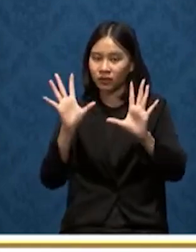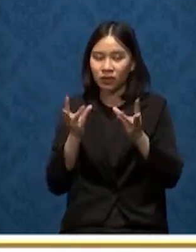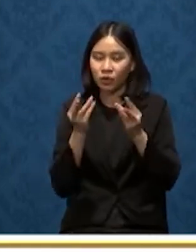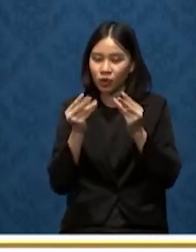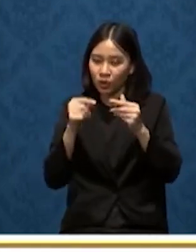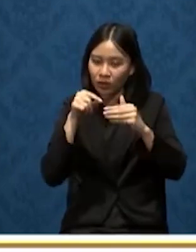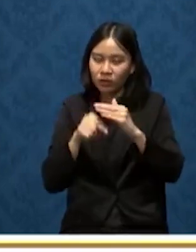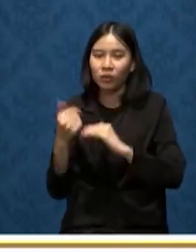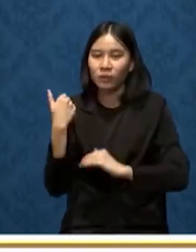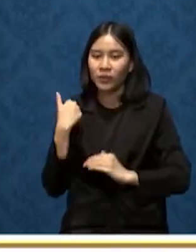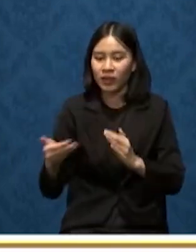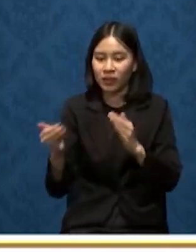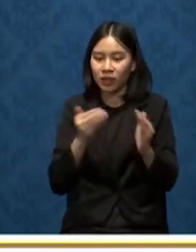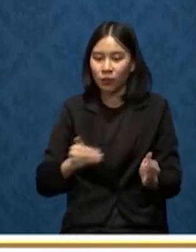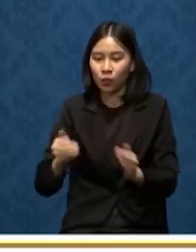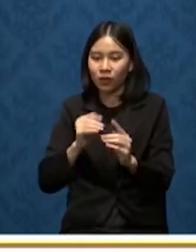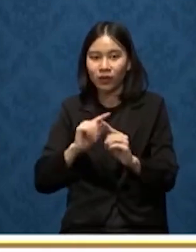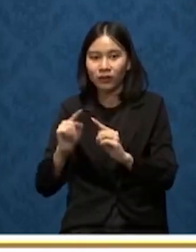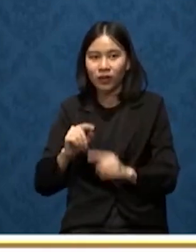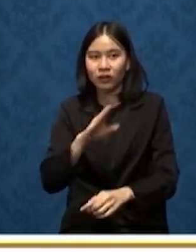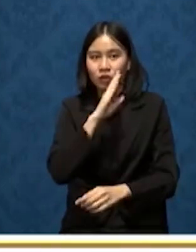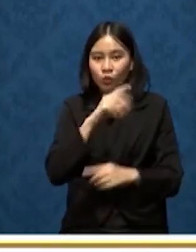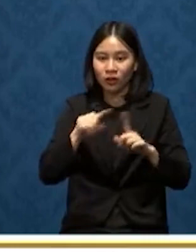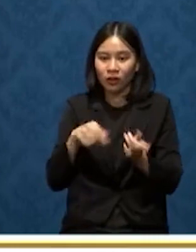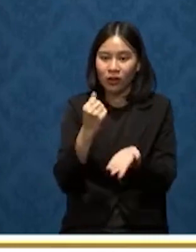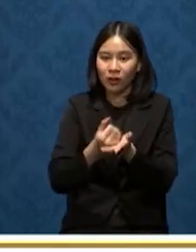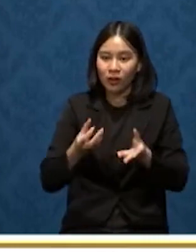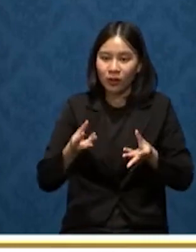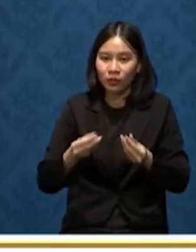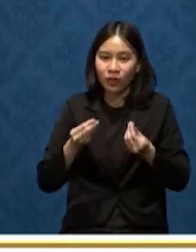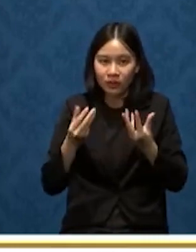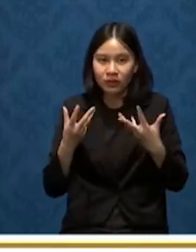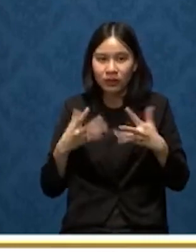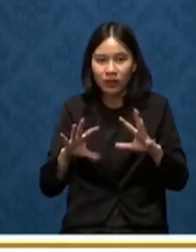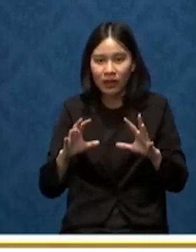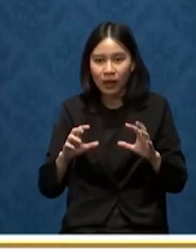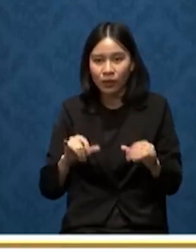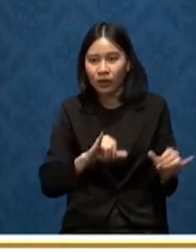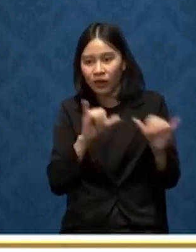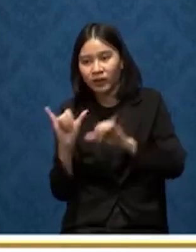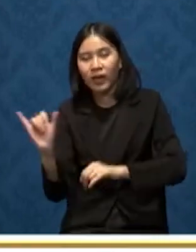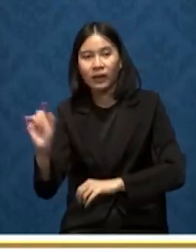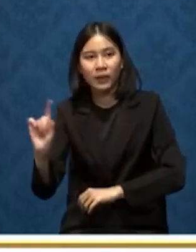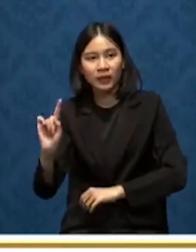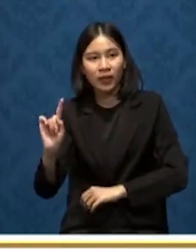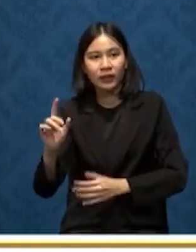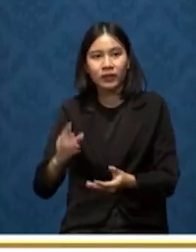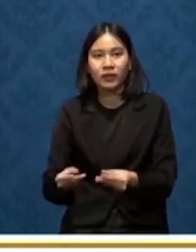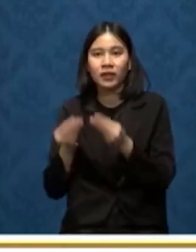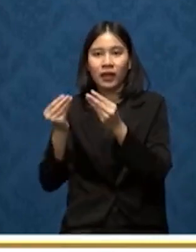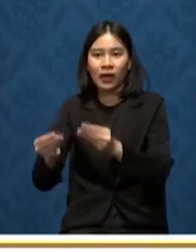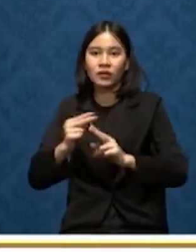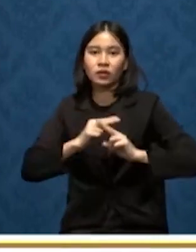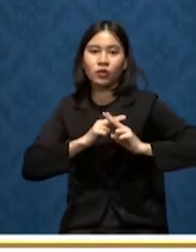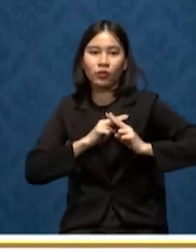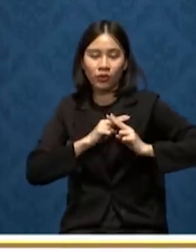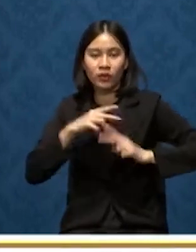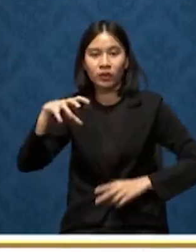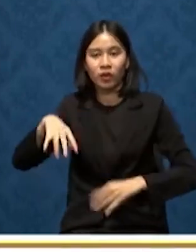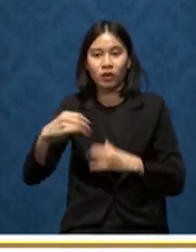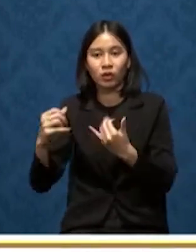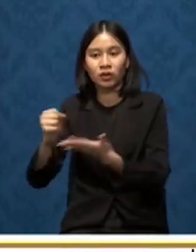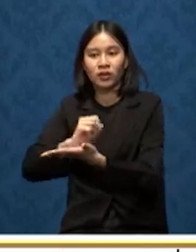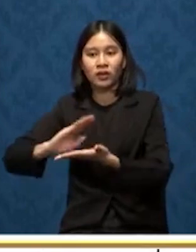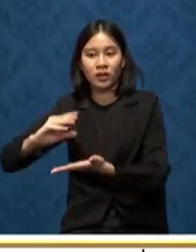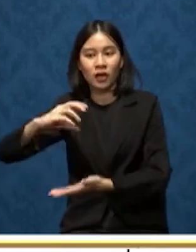บและมีกระบวลการหลังจากการออกชนดแล้วไปไหนนะครับ ซึ่งไปให้เอกอชนครัสถบัน ขึ้ถูกโอนยไป